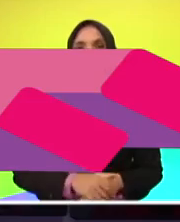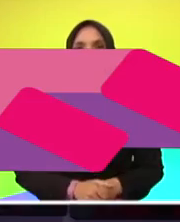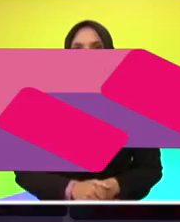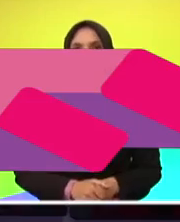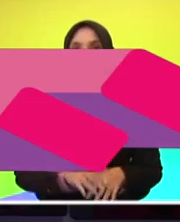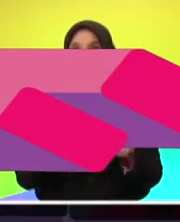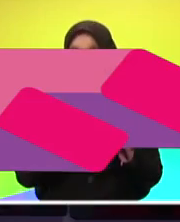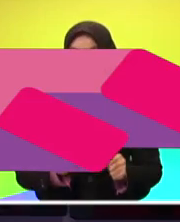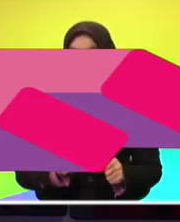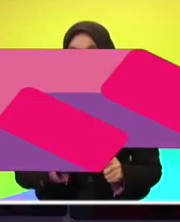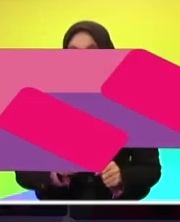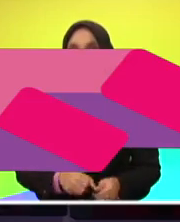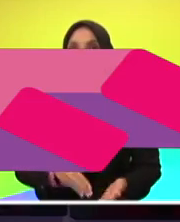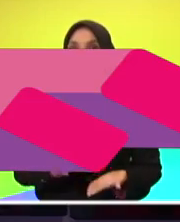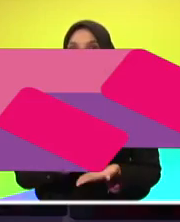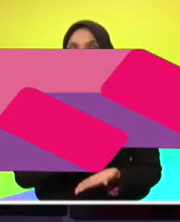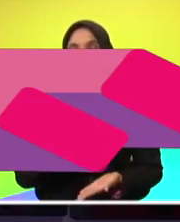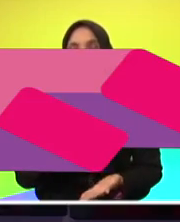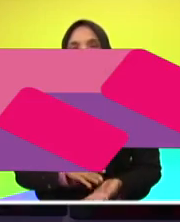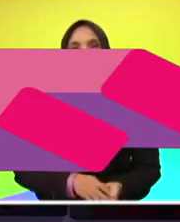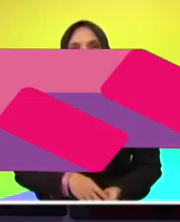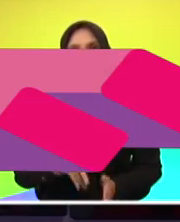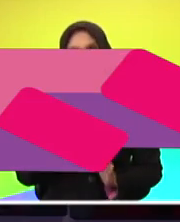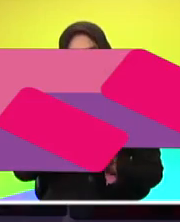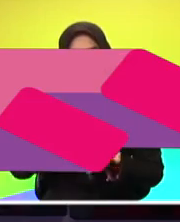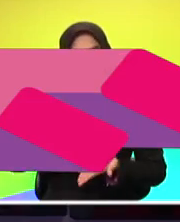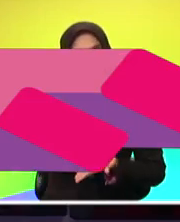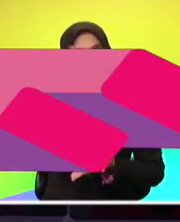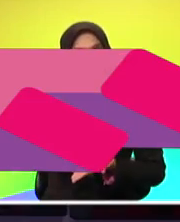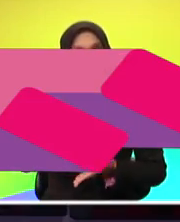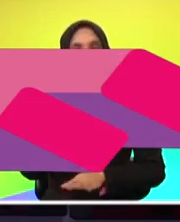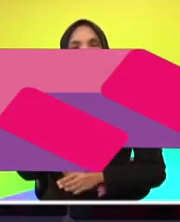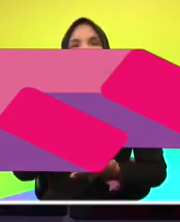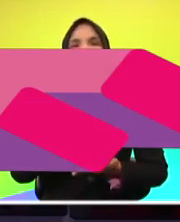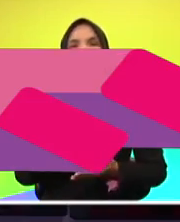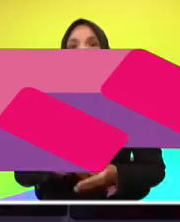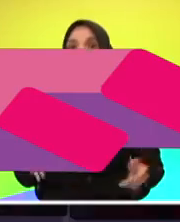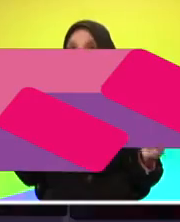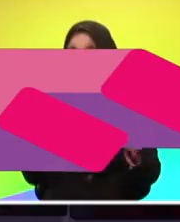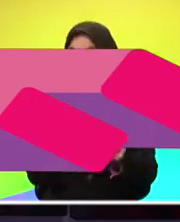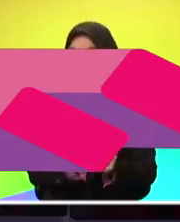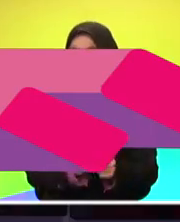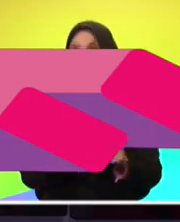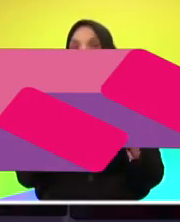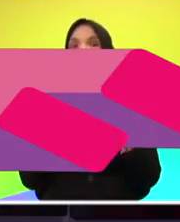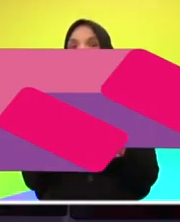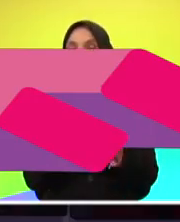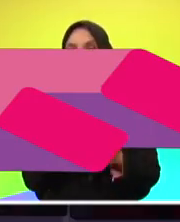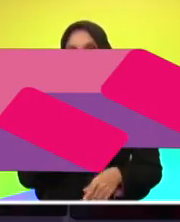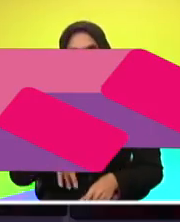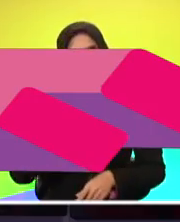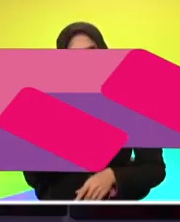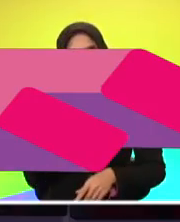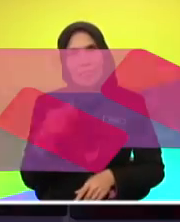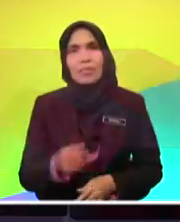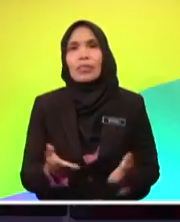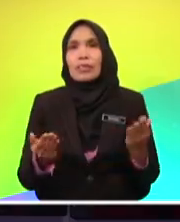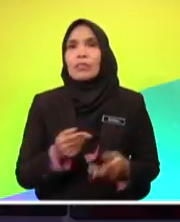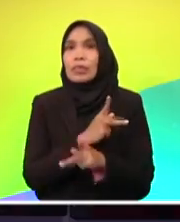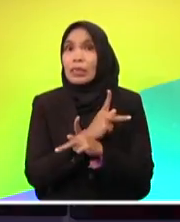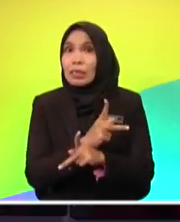teruskan pembelajaran yang menyeronokkan ini bersama dengan ahli keluarga yang lain. Terima kasih sekali lagi untuk kedua-dua cikgu